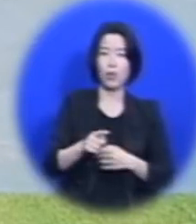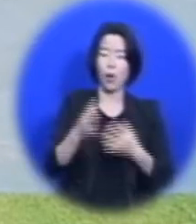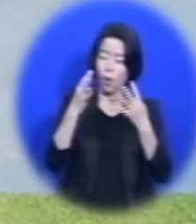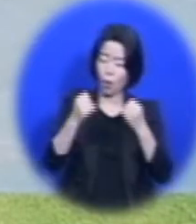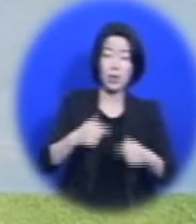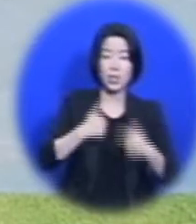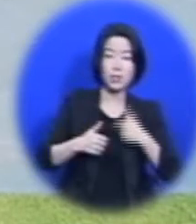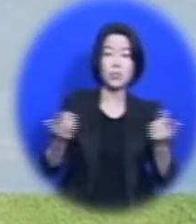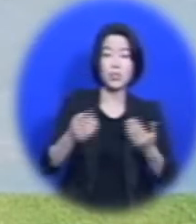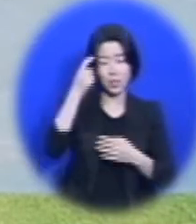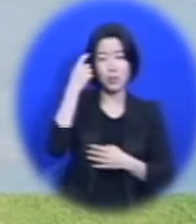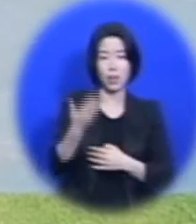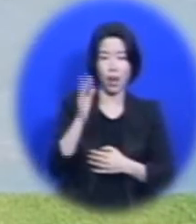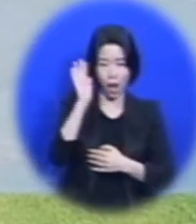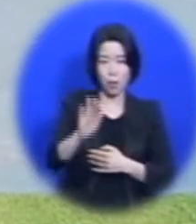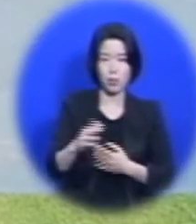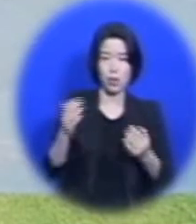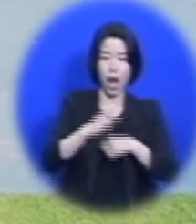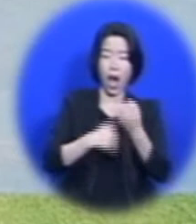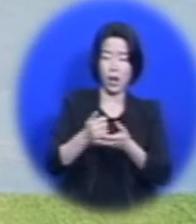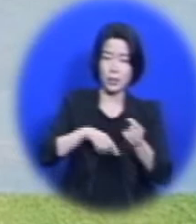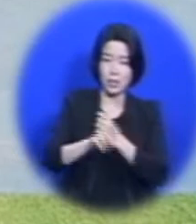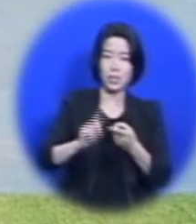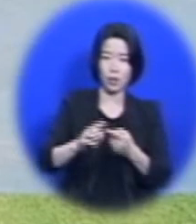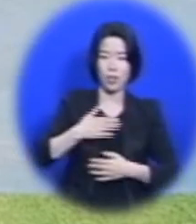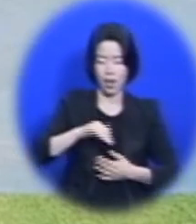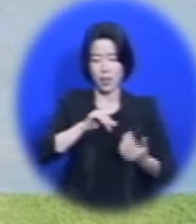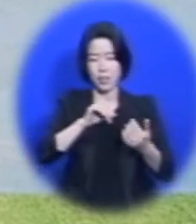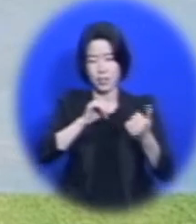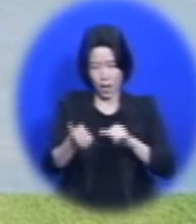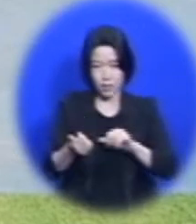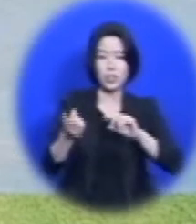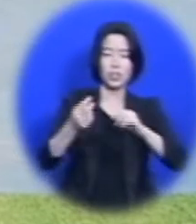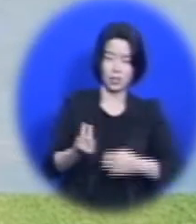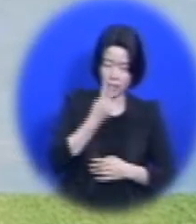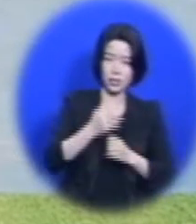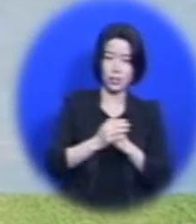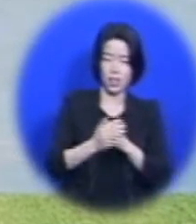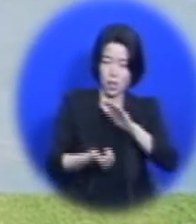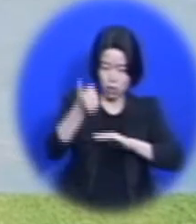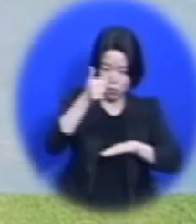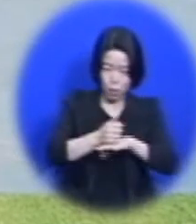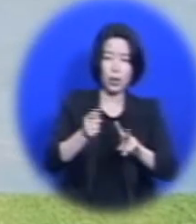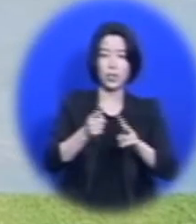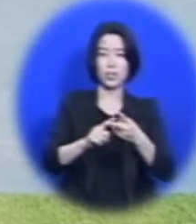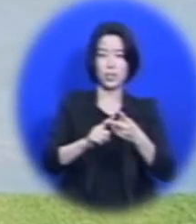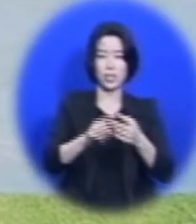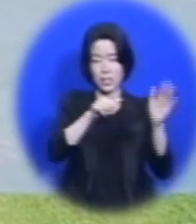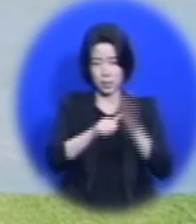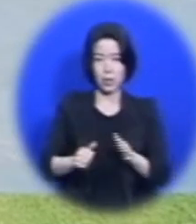기쁜 일이에요. 이제는 하나님의 뜻대로만 하겠다. 내가 살든지 죽든지 성공하든지 실패하든지 나는 하나님의